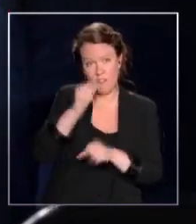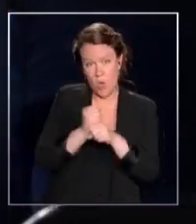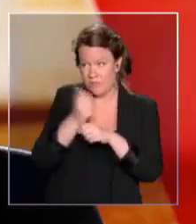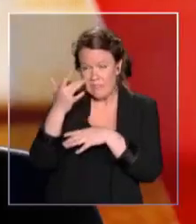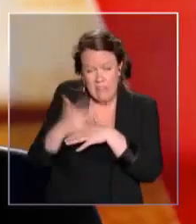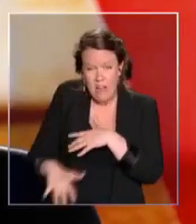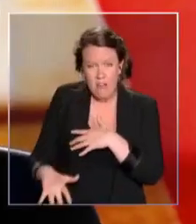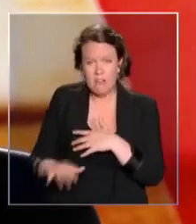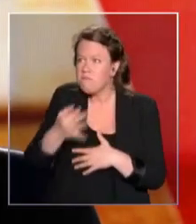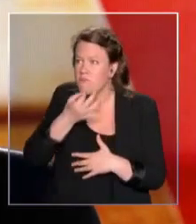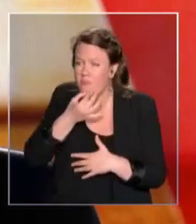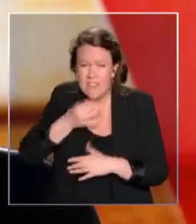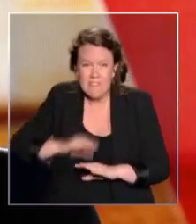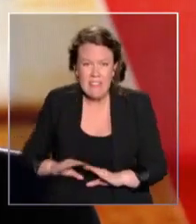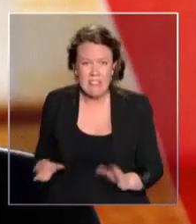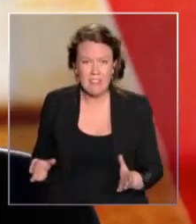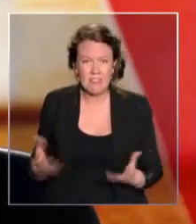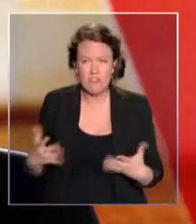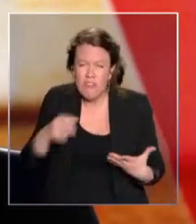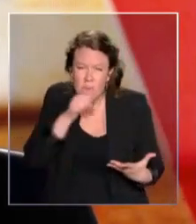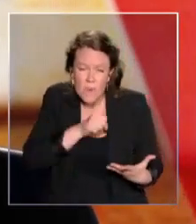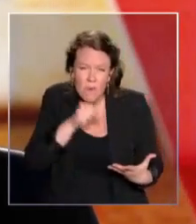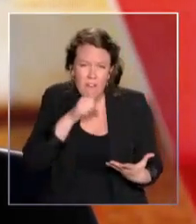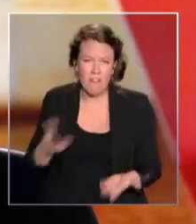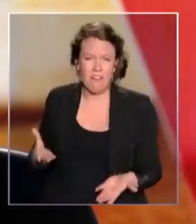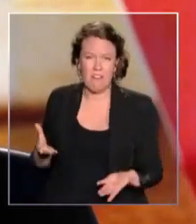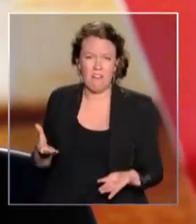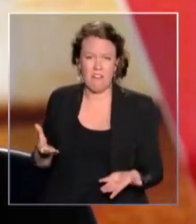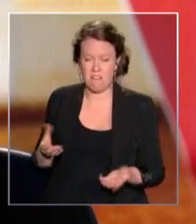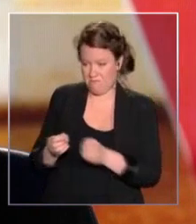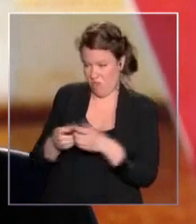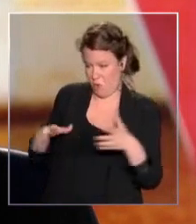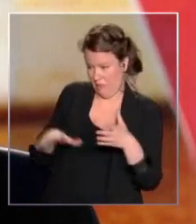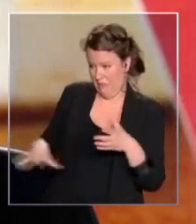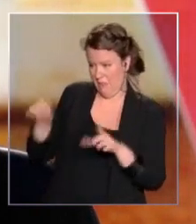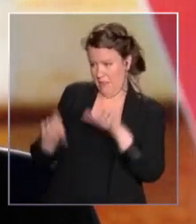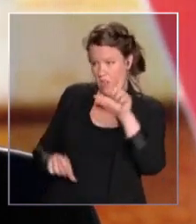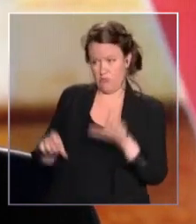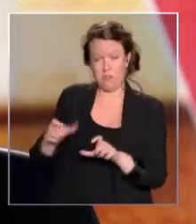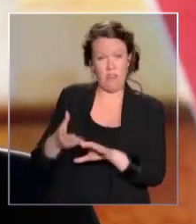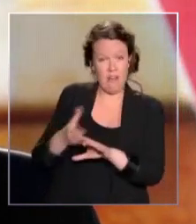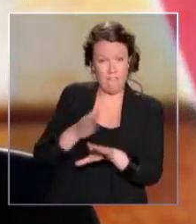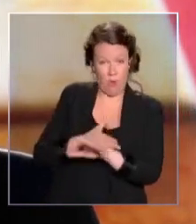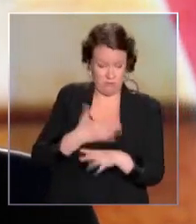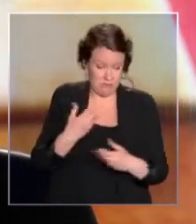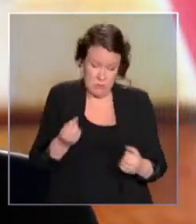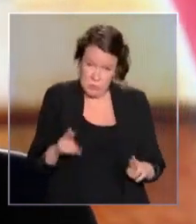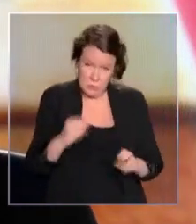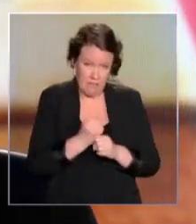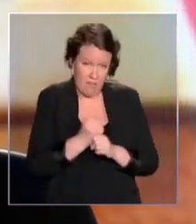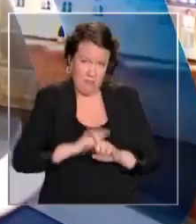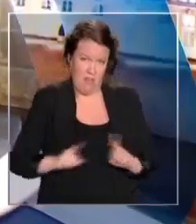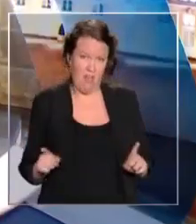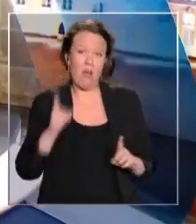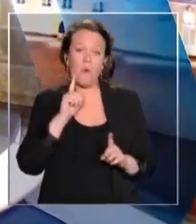alors que très certainement la majorité d'entre eux ne sont plus en activité puisque déjà 62 ans virgule vie